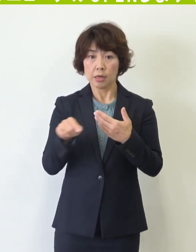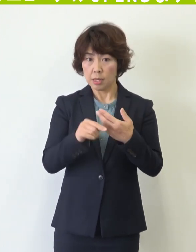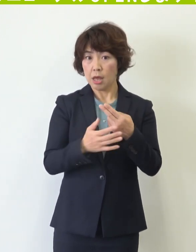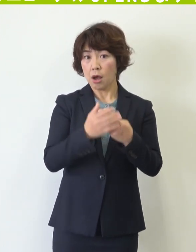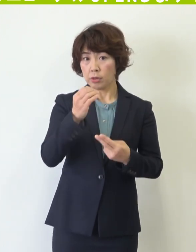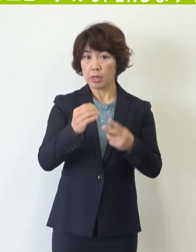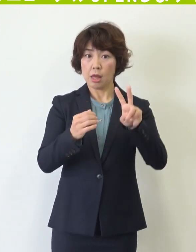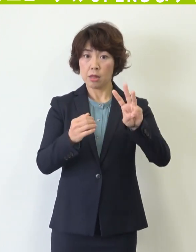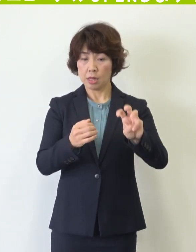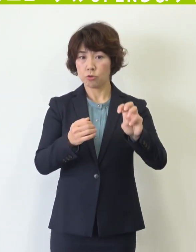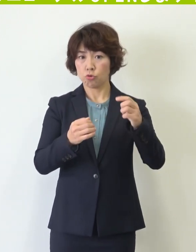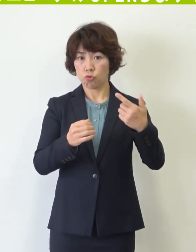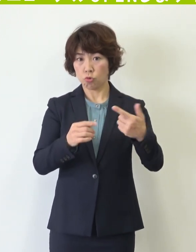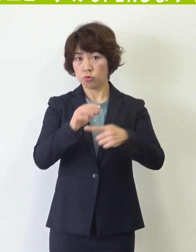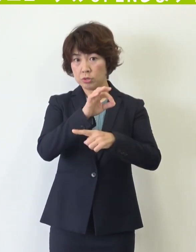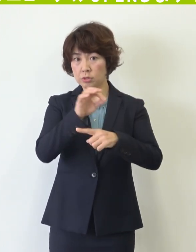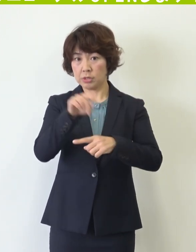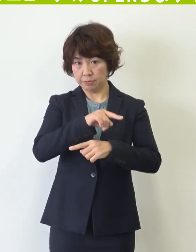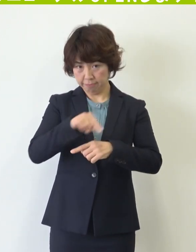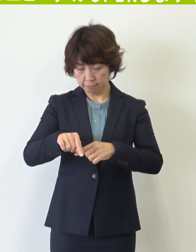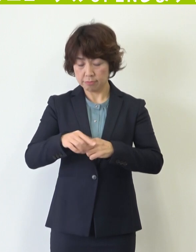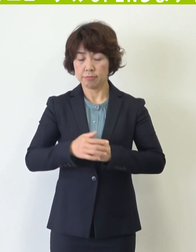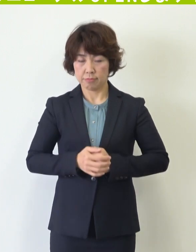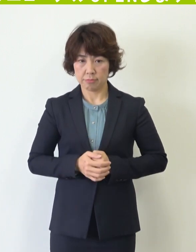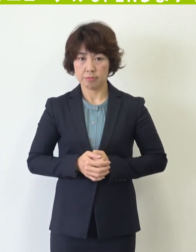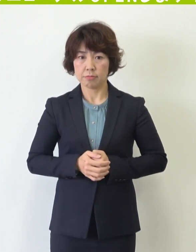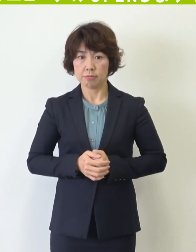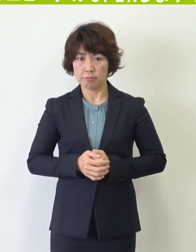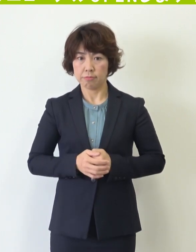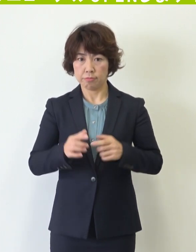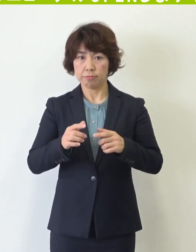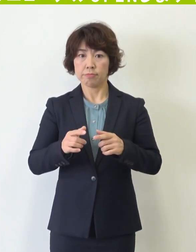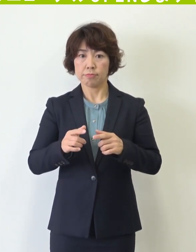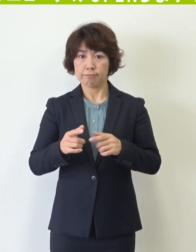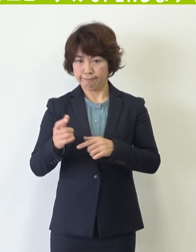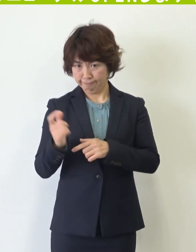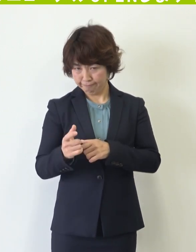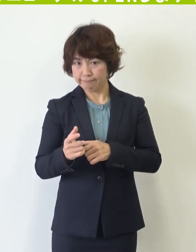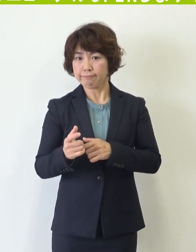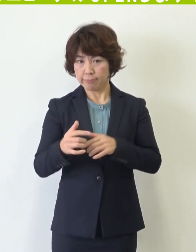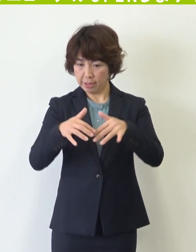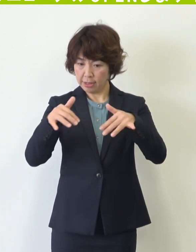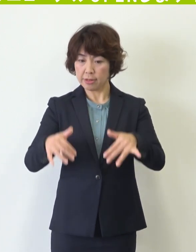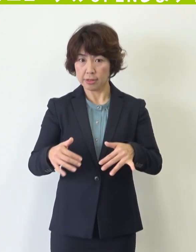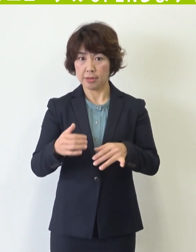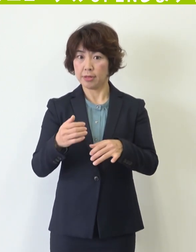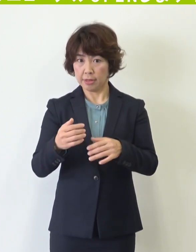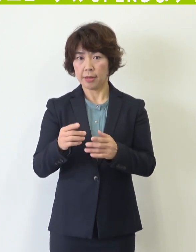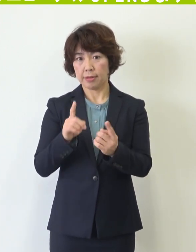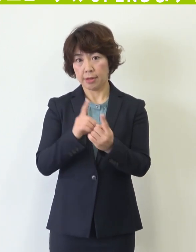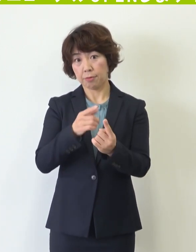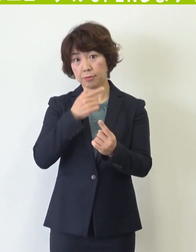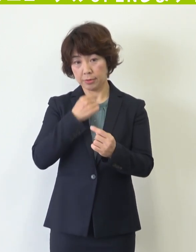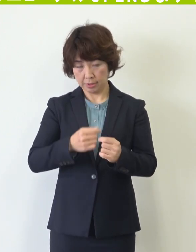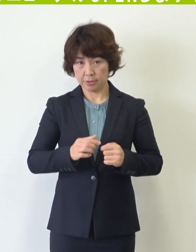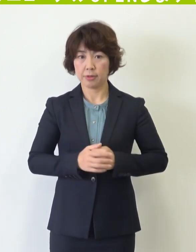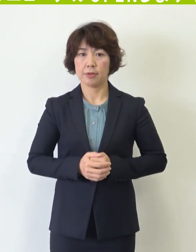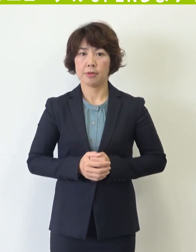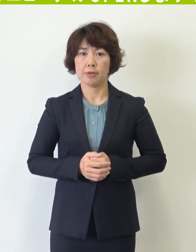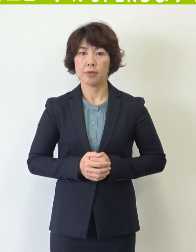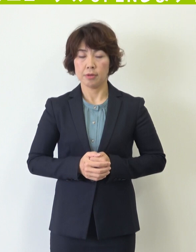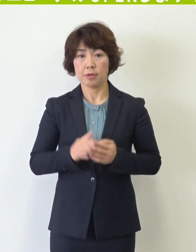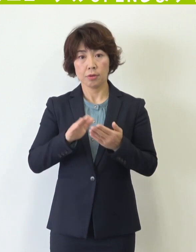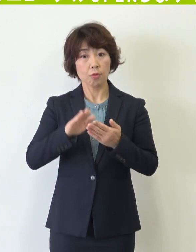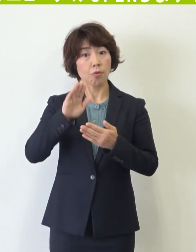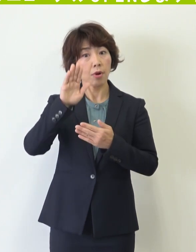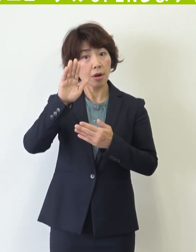会計のだして36名体制ということで非常にあの増強した対応で臨んでいきたいと思っておりますやはりあの